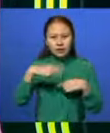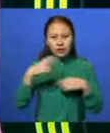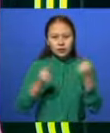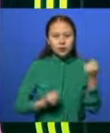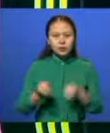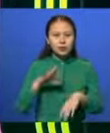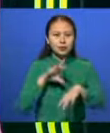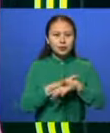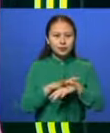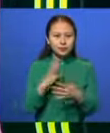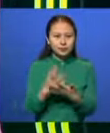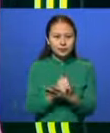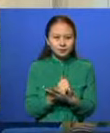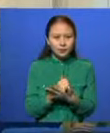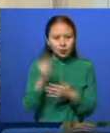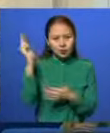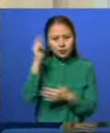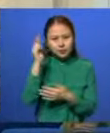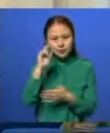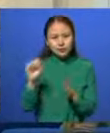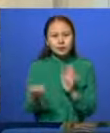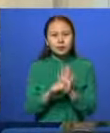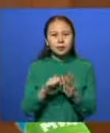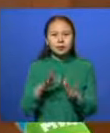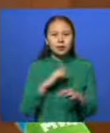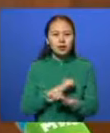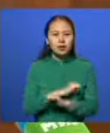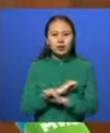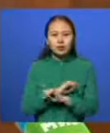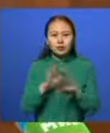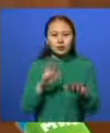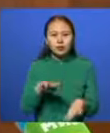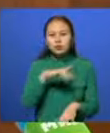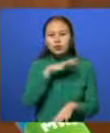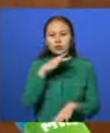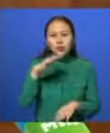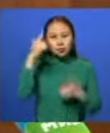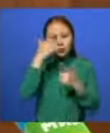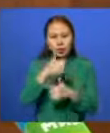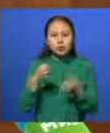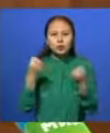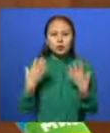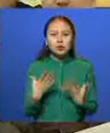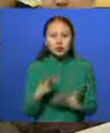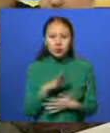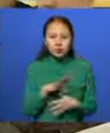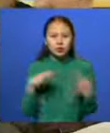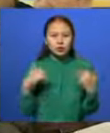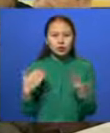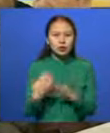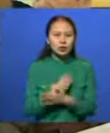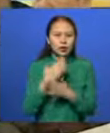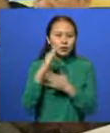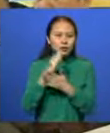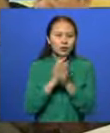20 жүргізуші жауапқа тартылды. Оқушылардың қысқы демалысы кезінде тәртіп сақшылары көбіне ескертулер жасап, жол жүру ережелеріне